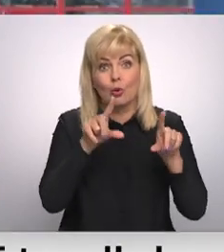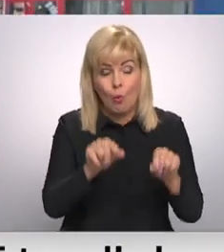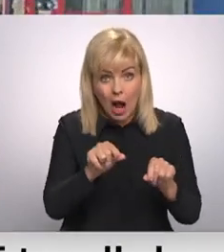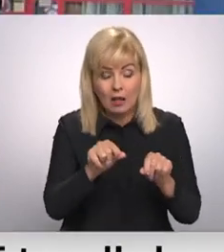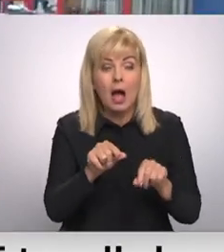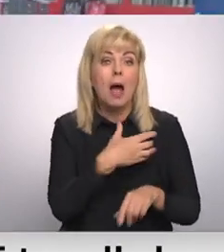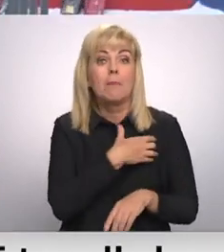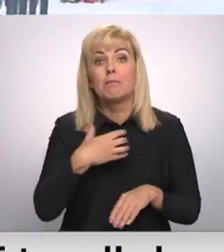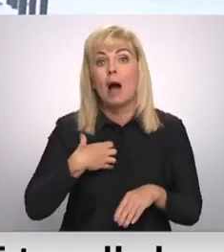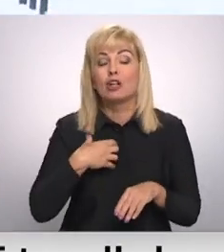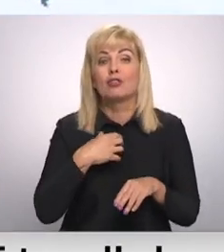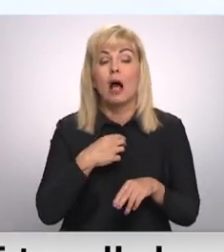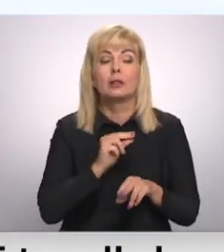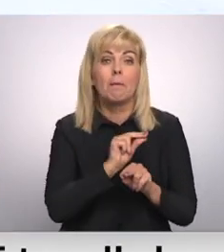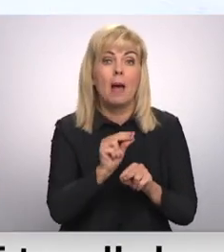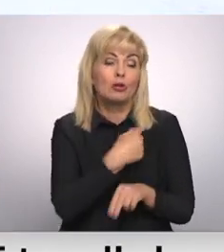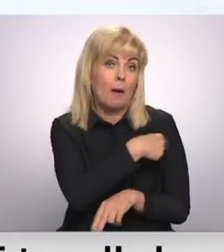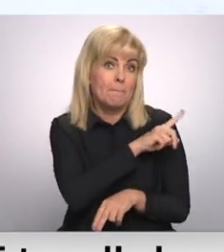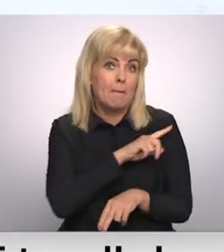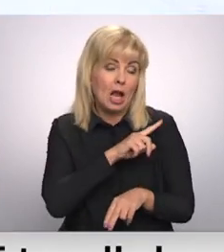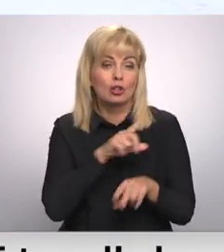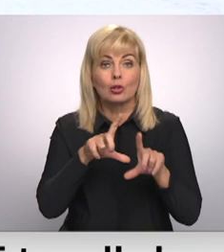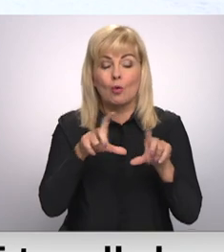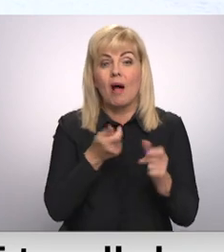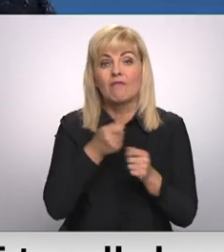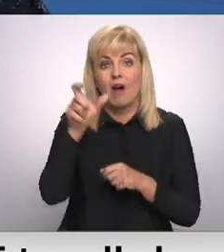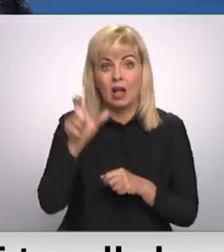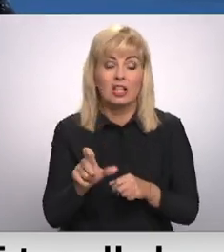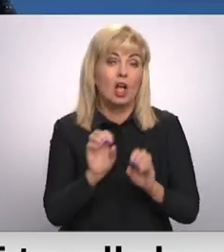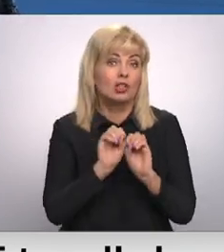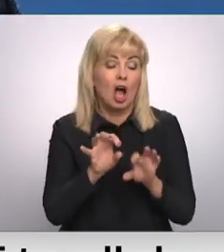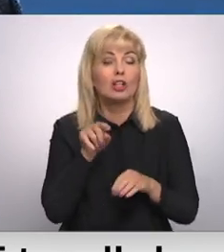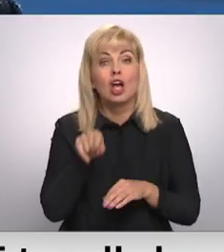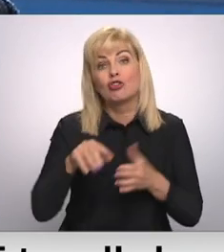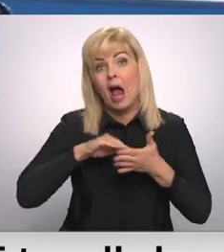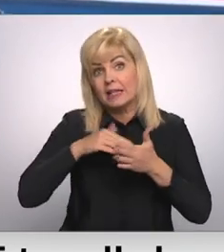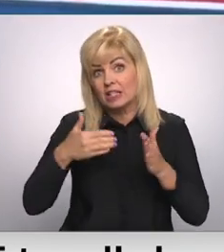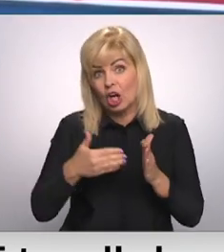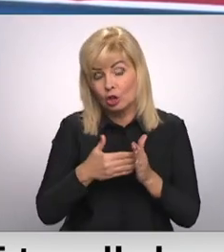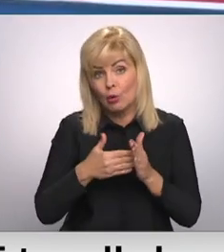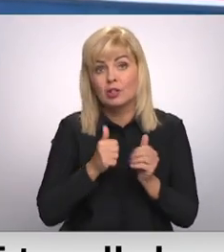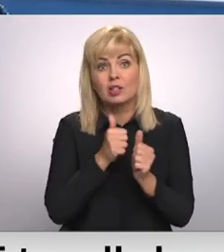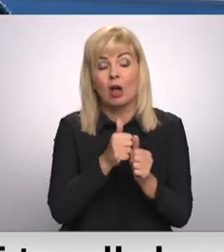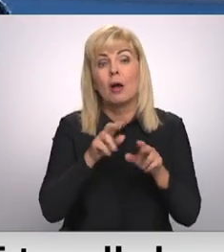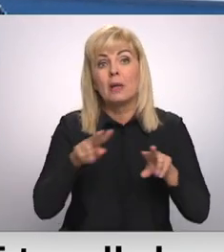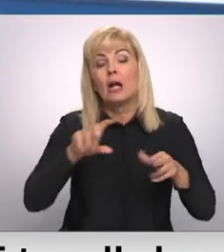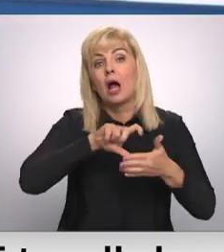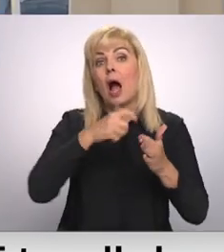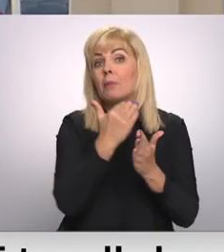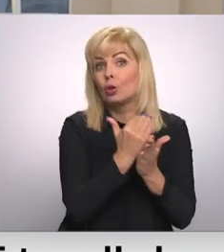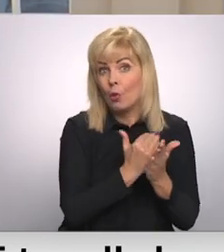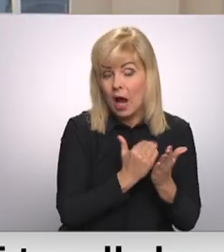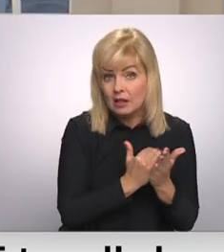Tikmēr pašvaldības pedagoģiski medicīniskās komisijas vadītāja RTV skaidro, ka šajā situācijā sekojuši ministru kabineta